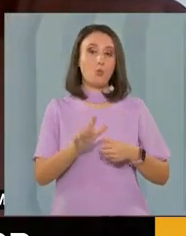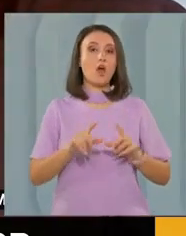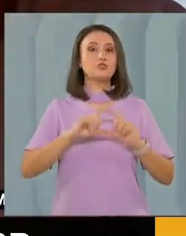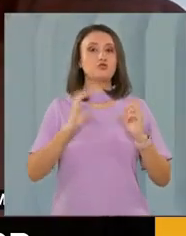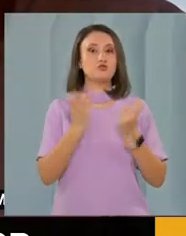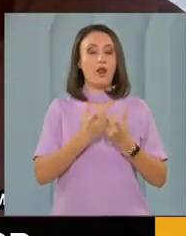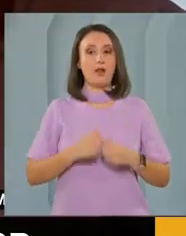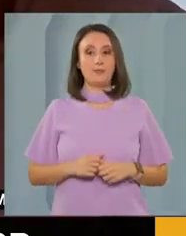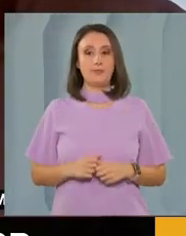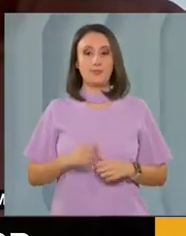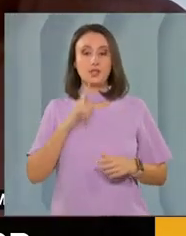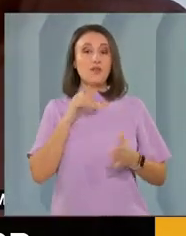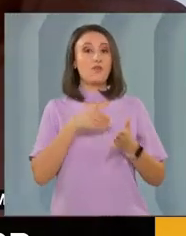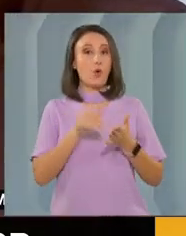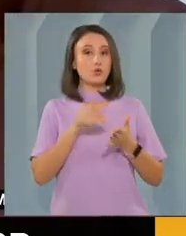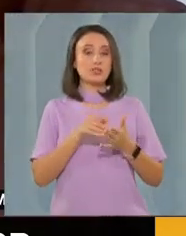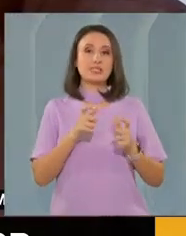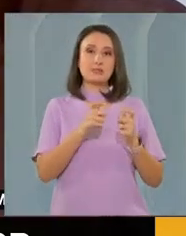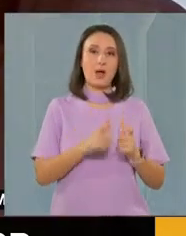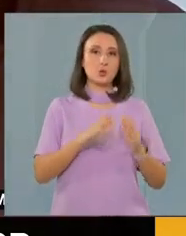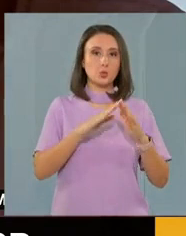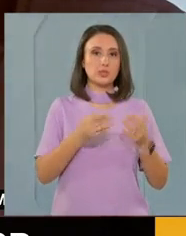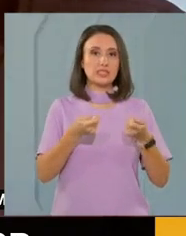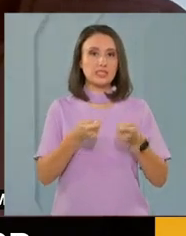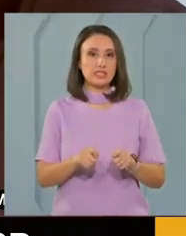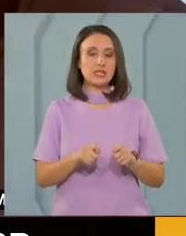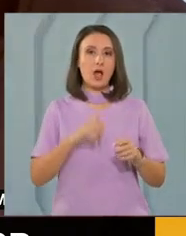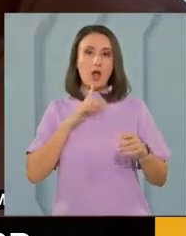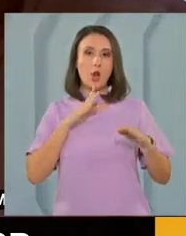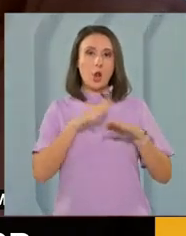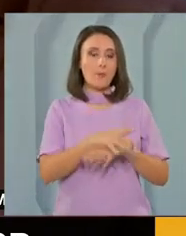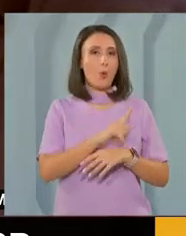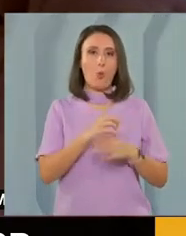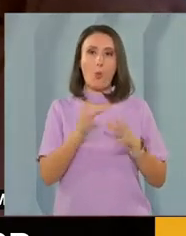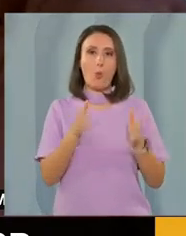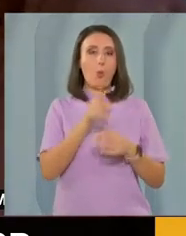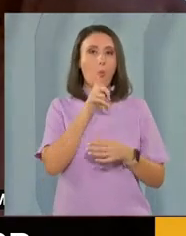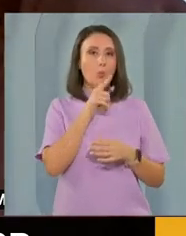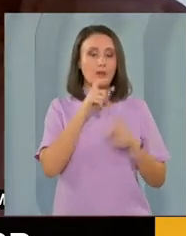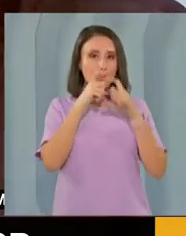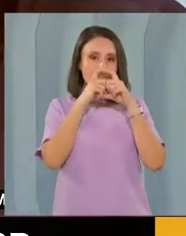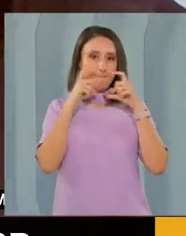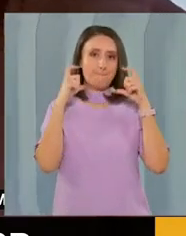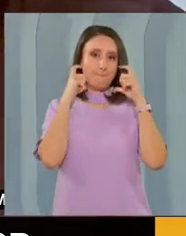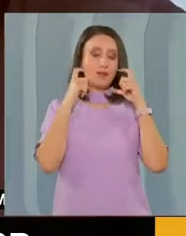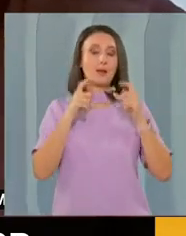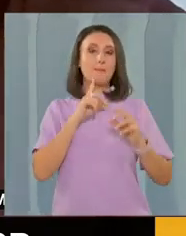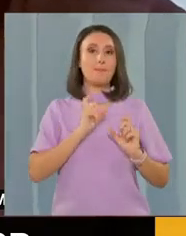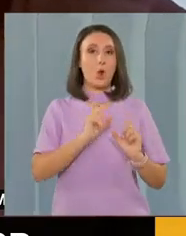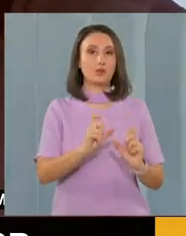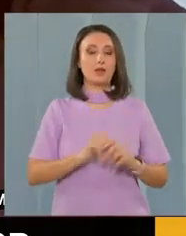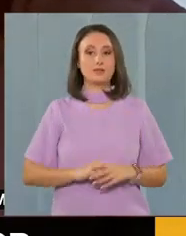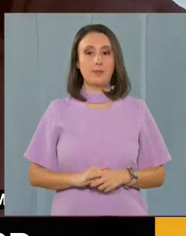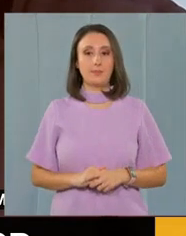generală să utilizeze în spațiile închise aglomerate nu oriunde masca ca un mijloc de protecție care mod Evident